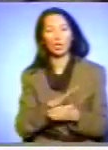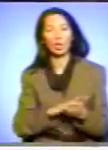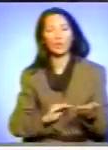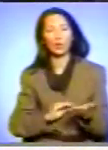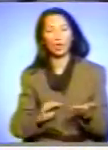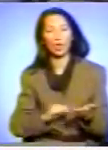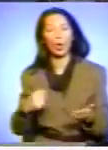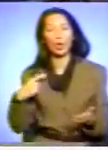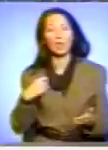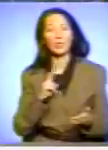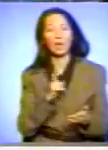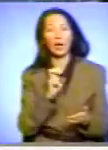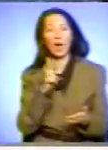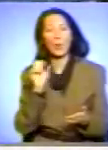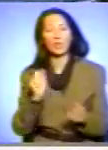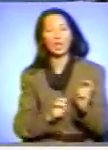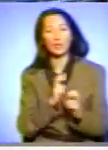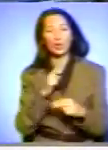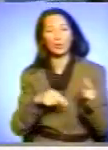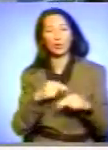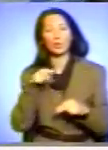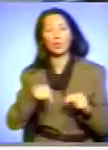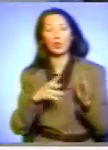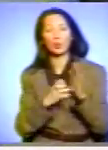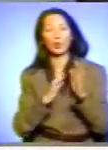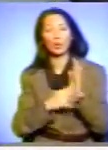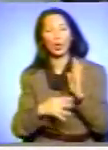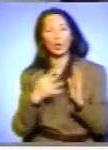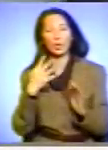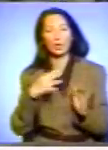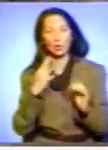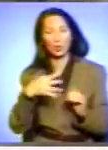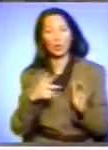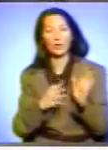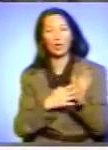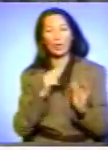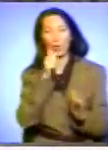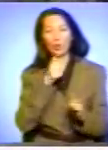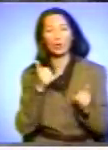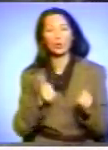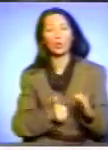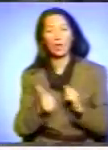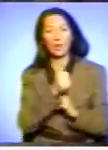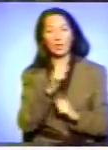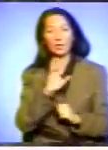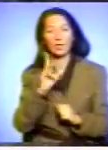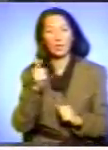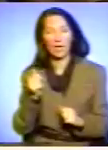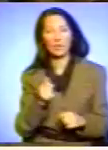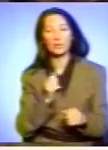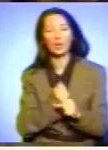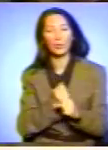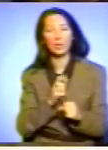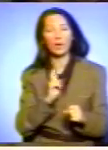Одеський кабельний завод, збудований у 1949 році, сьогодні є лідером у СНД з виробництва волоконно-оптичних кабелів, а також кабелів для цифрових